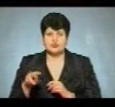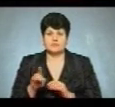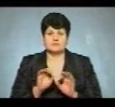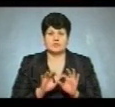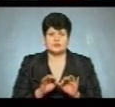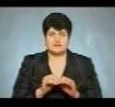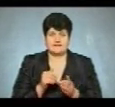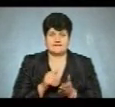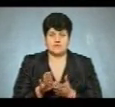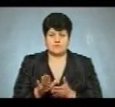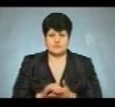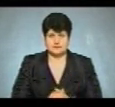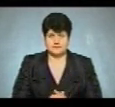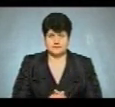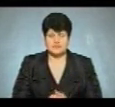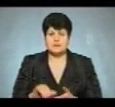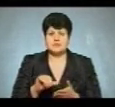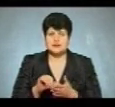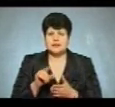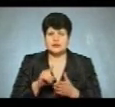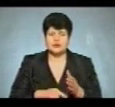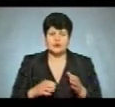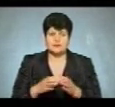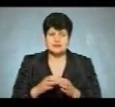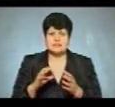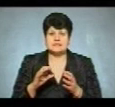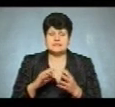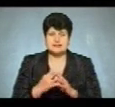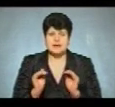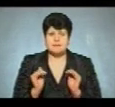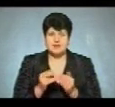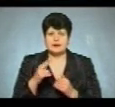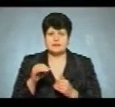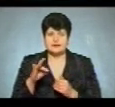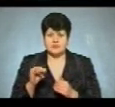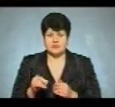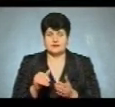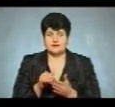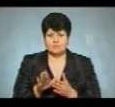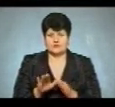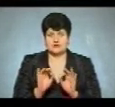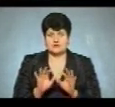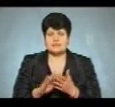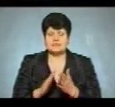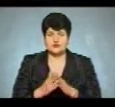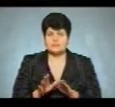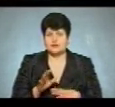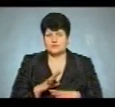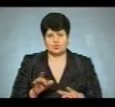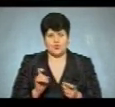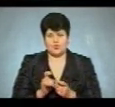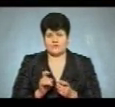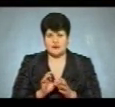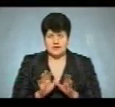відмовився. Представники релігійної громади села Малі Дедеркали відмовились коментувати ситуацію на камеру задля уникнення конфліктів.